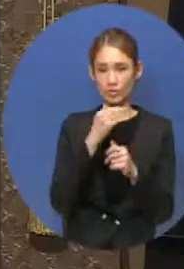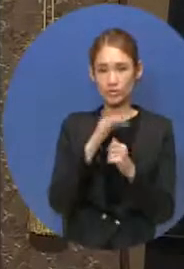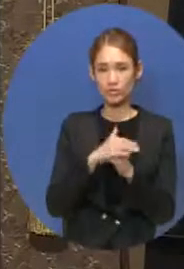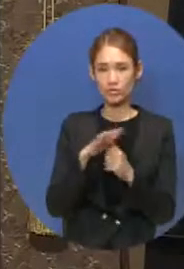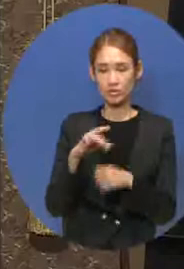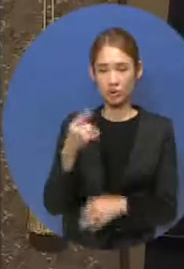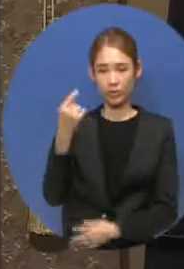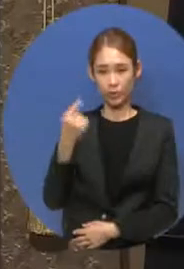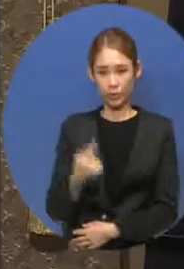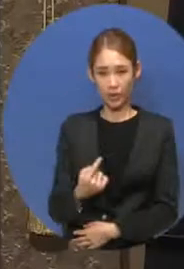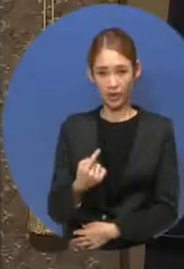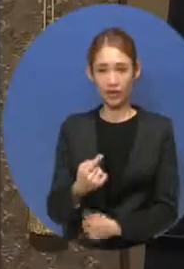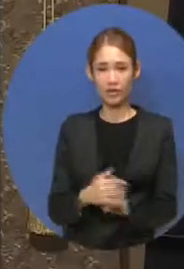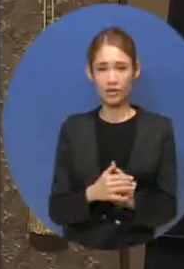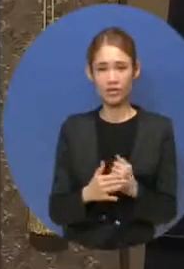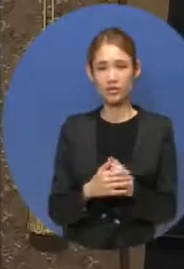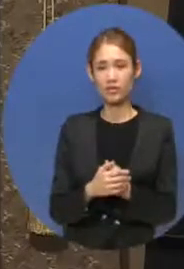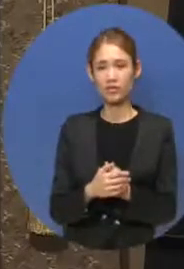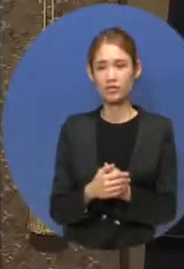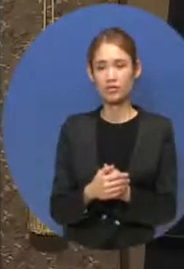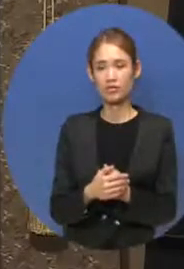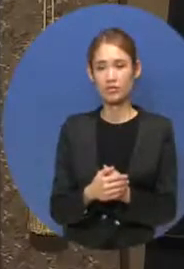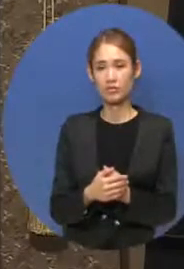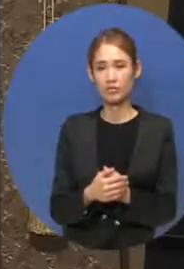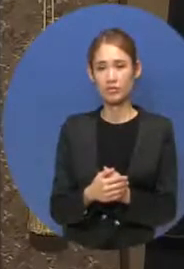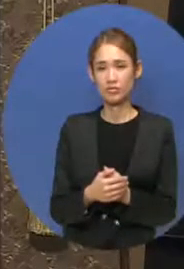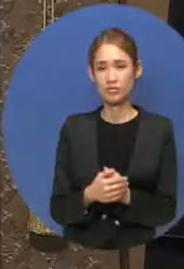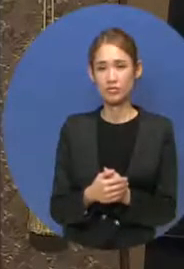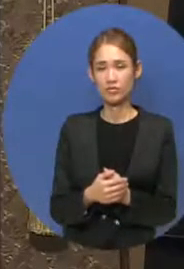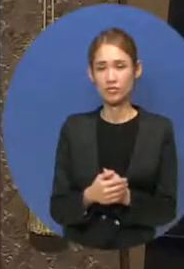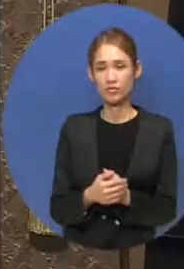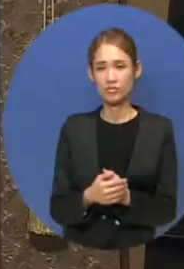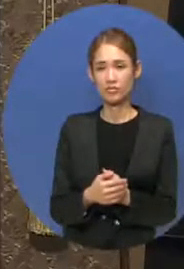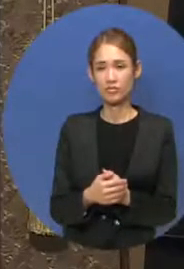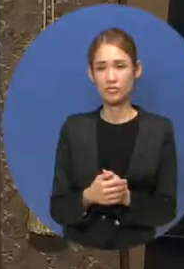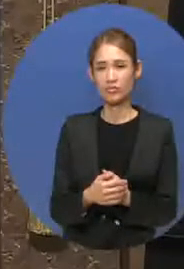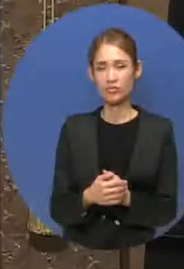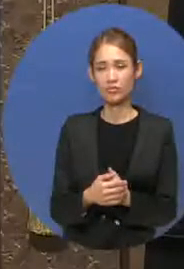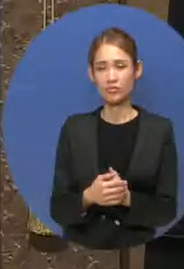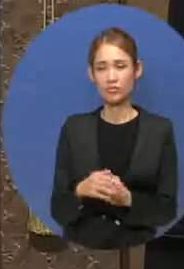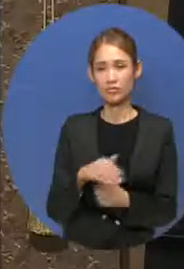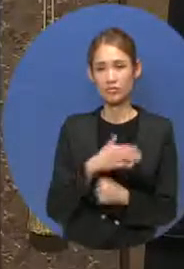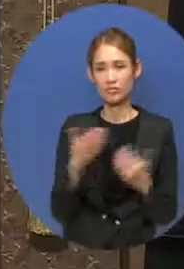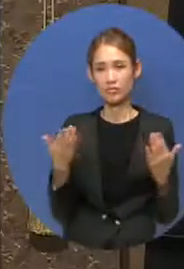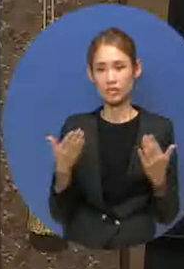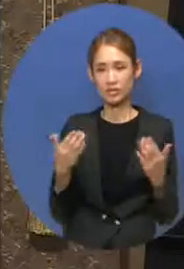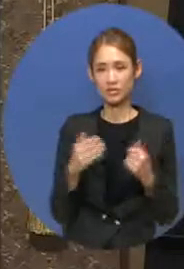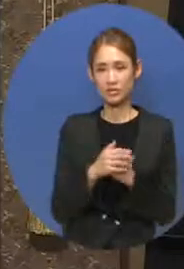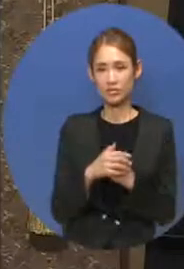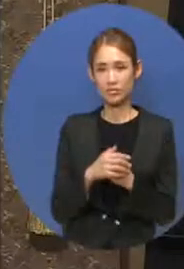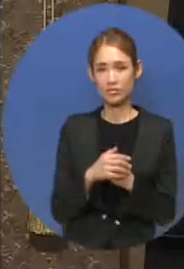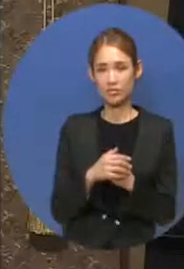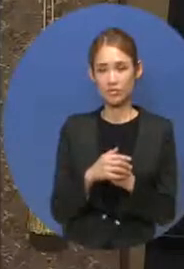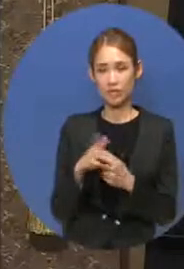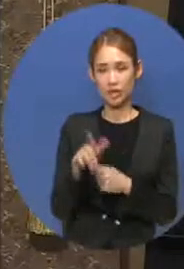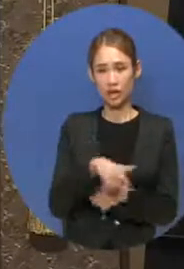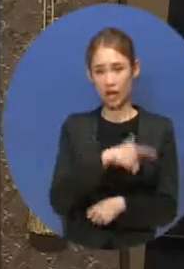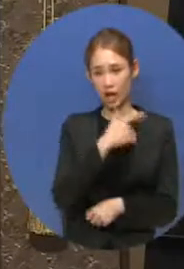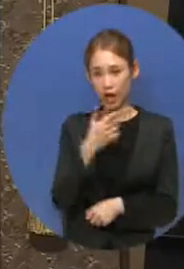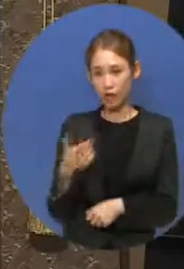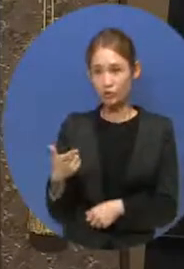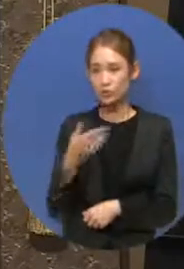처음으로 나오시게 되셨죠. 그래서 어쨌든 일가를 복지관에 나와서 하시다